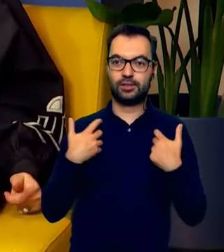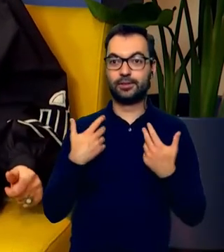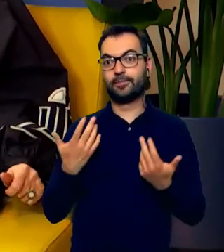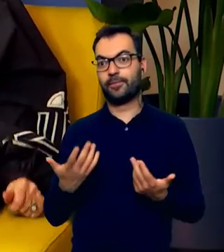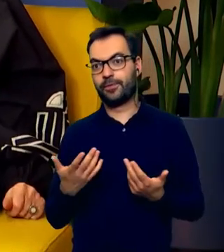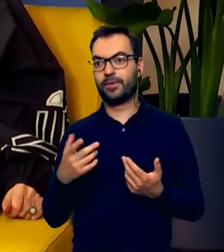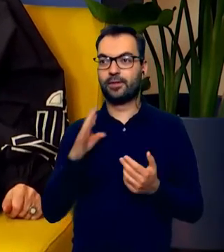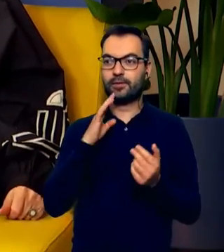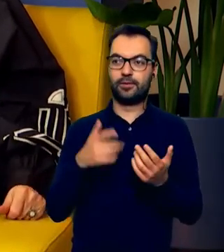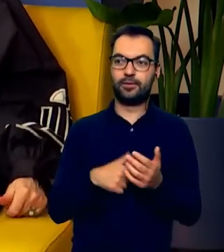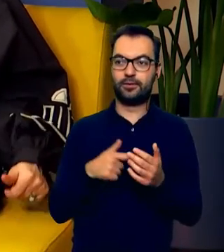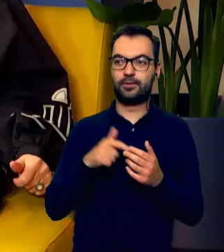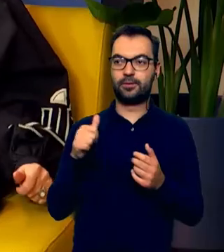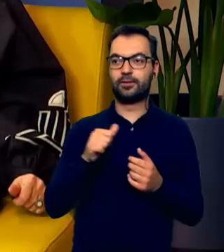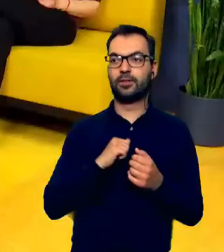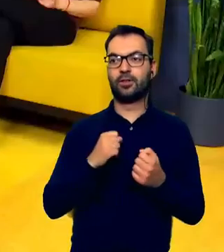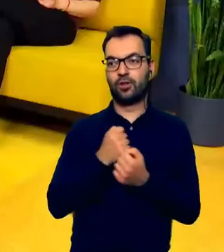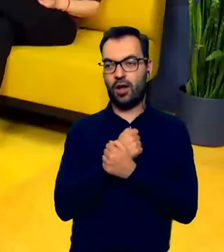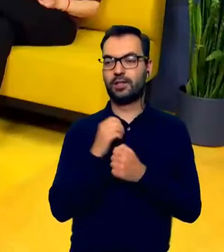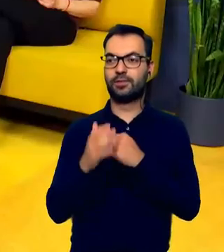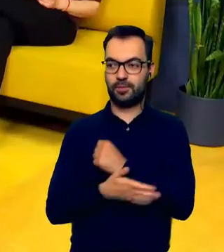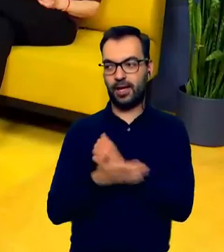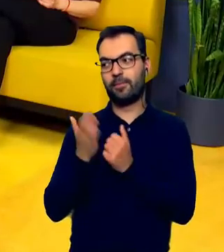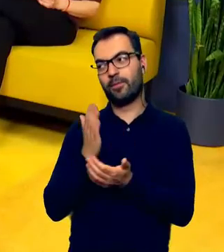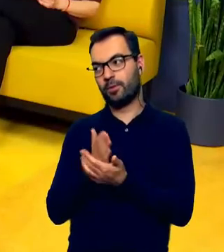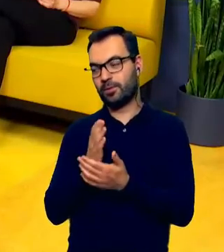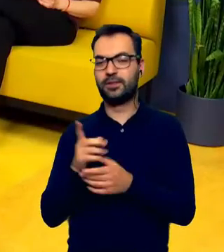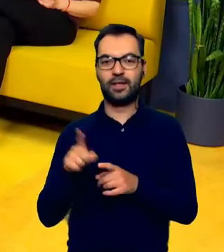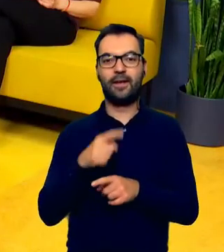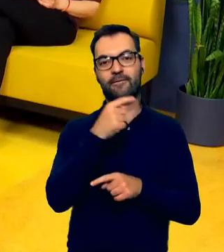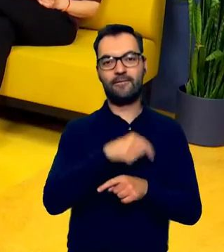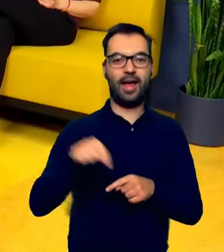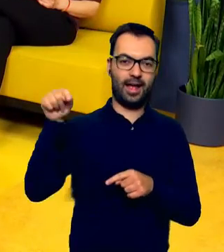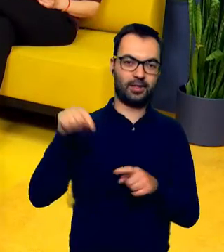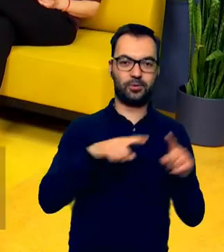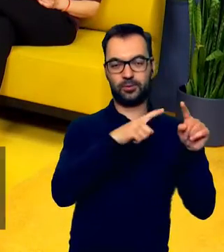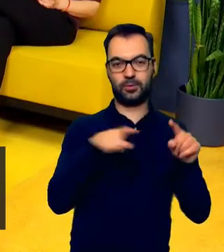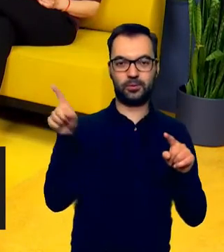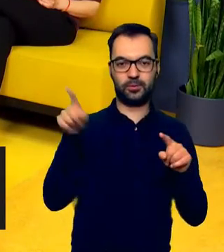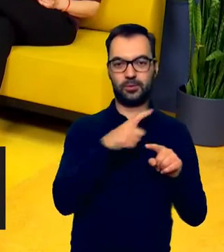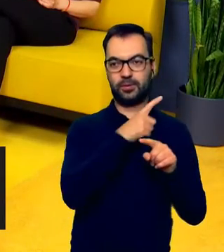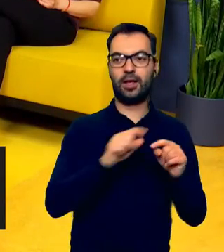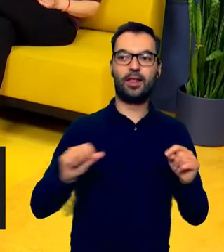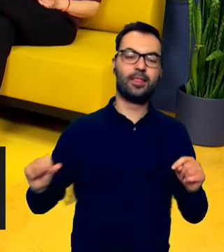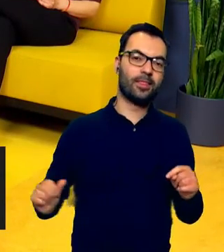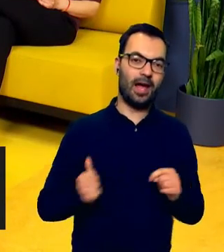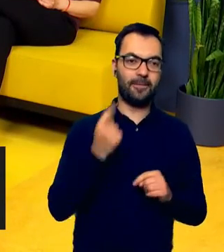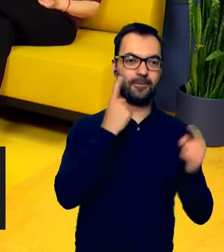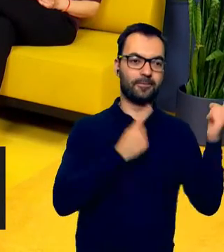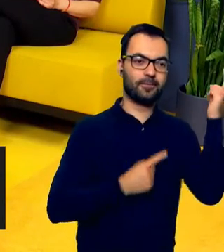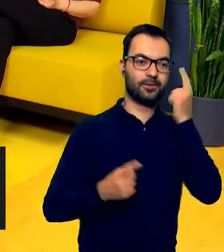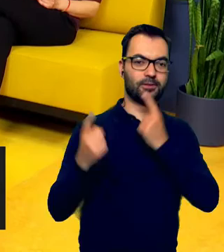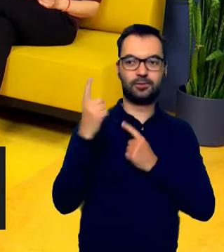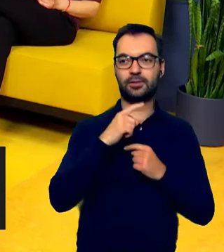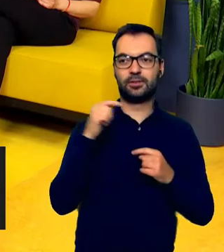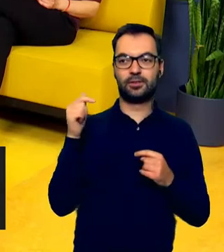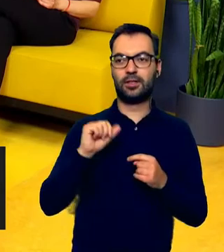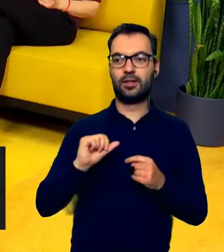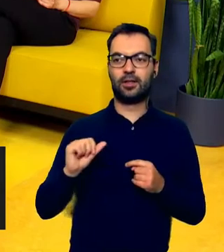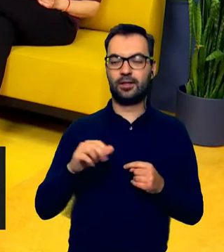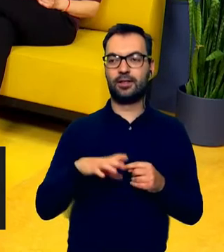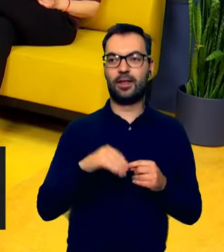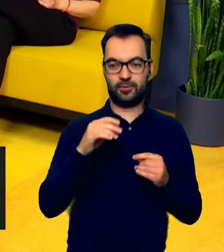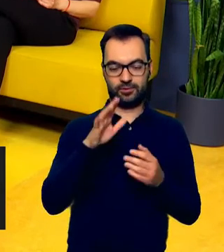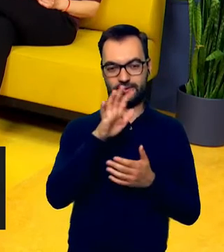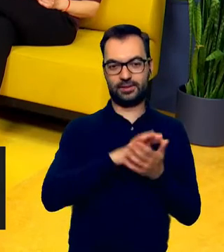no to wtedy tak, już trzeba kochać, tak, wspierać problem, i pomagać. To takie też wahadło takie, prawda, że, że najpierw uważamy, że na pierwszych